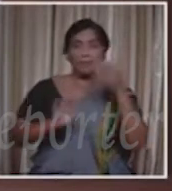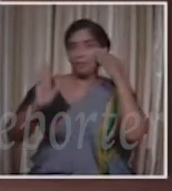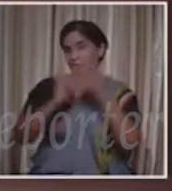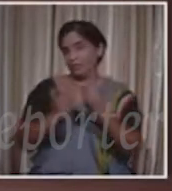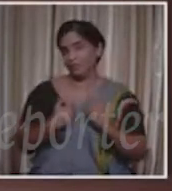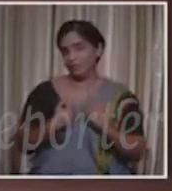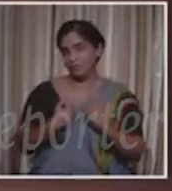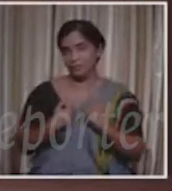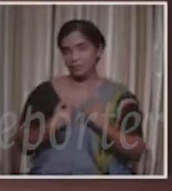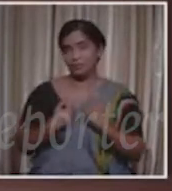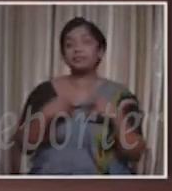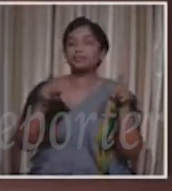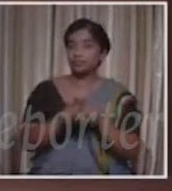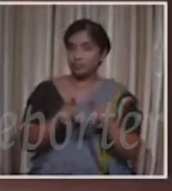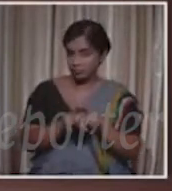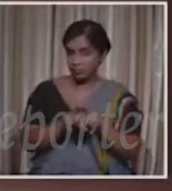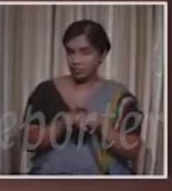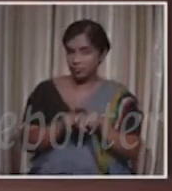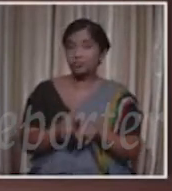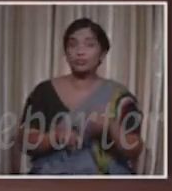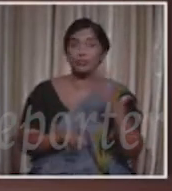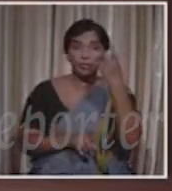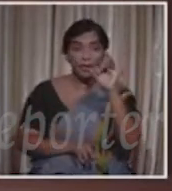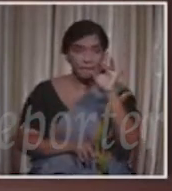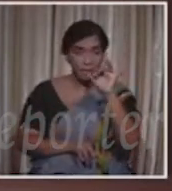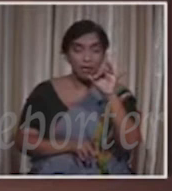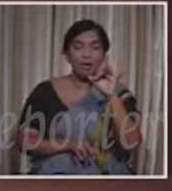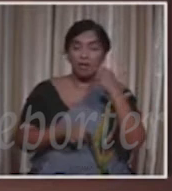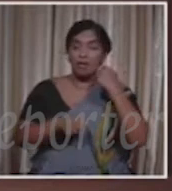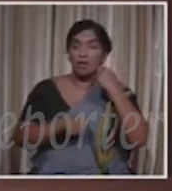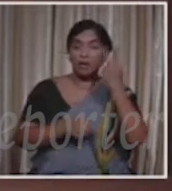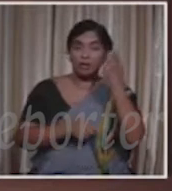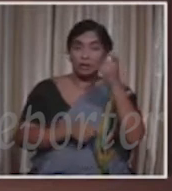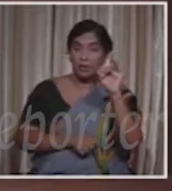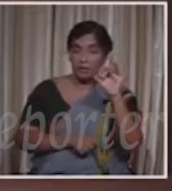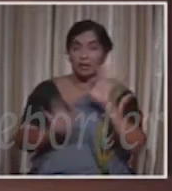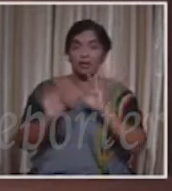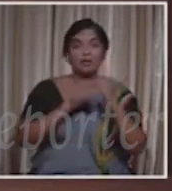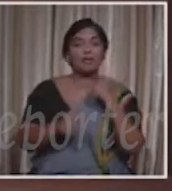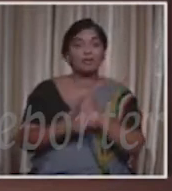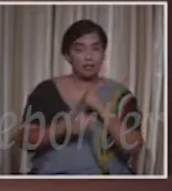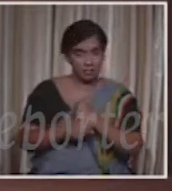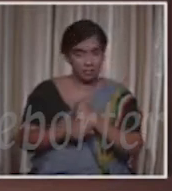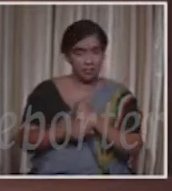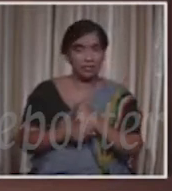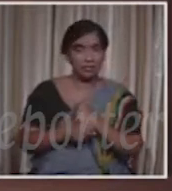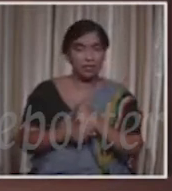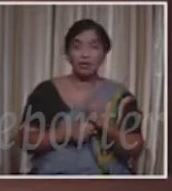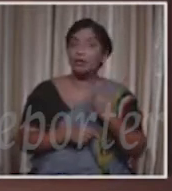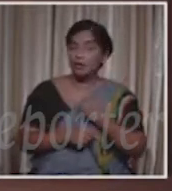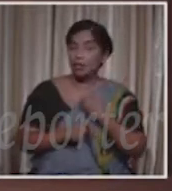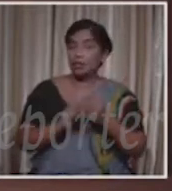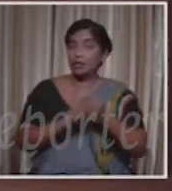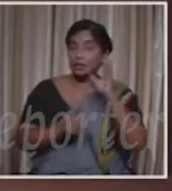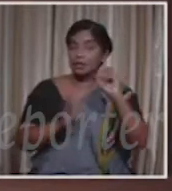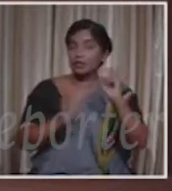තුවය ඒ වගේම 2015 සඳහන 2015 යහපාලන ආණ්ඩුවේදී අපි